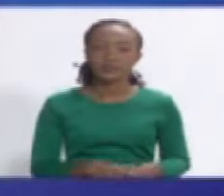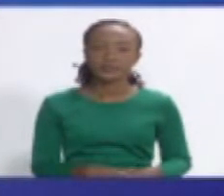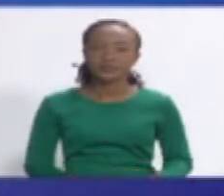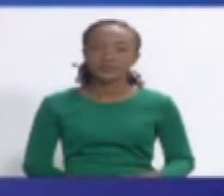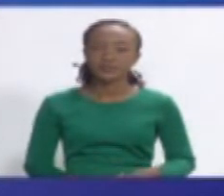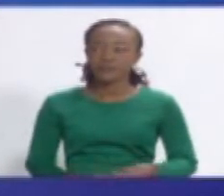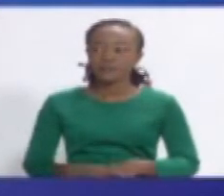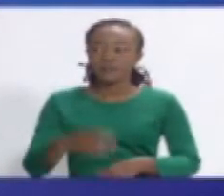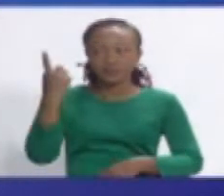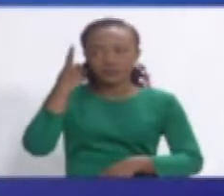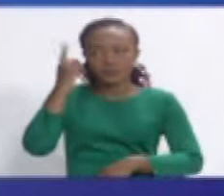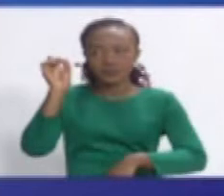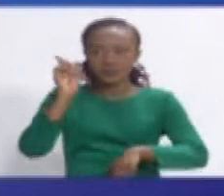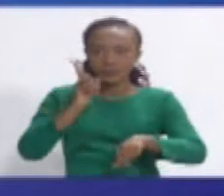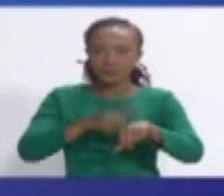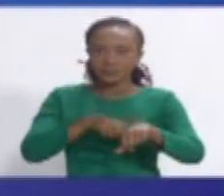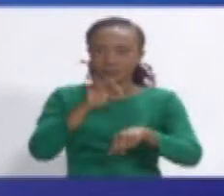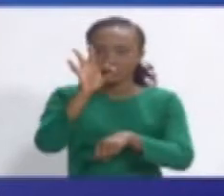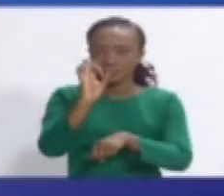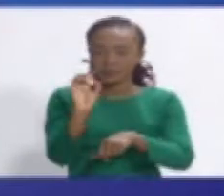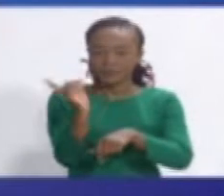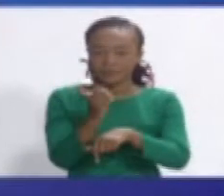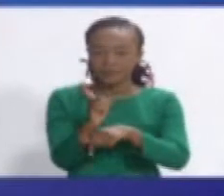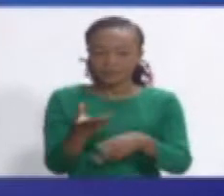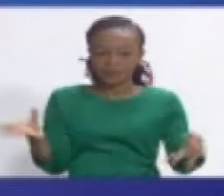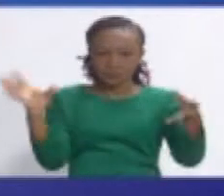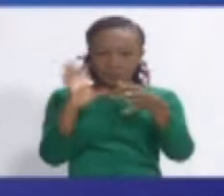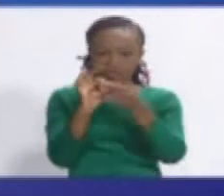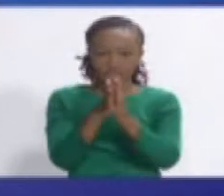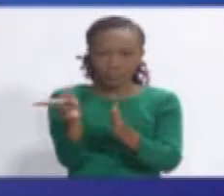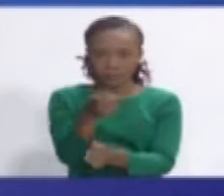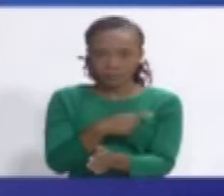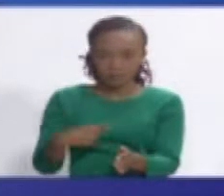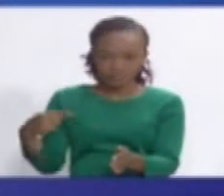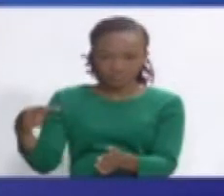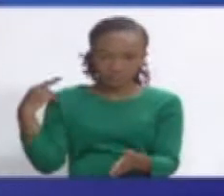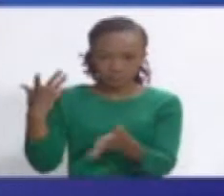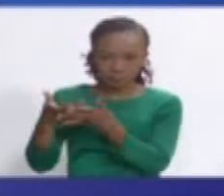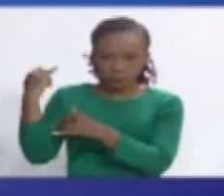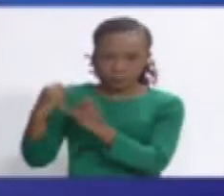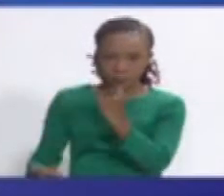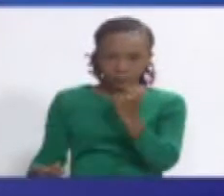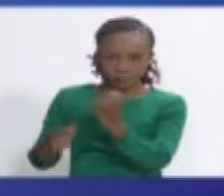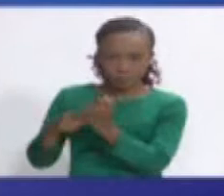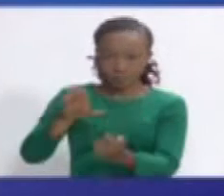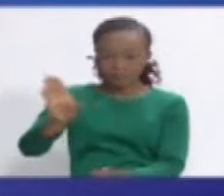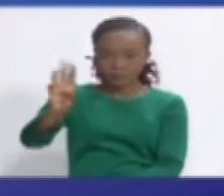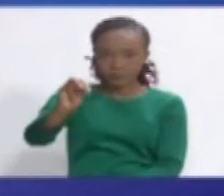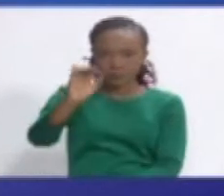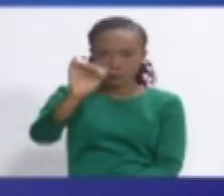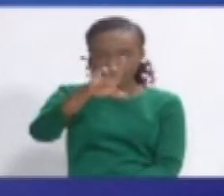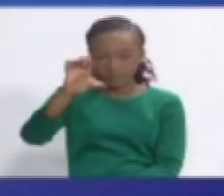Muda wa dakika 30 mpenzi mtazamaji utakao naungana nami, langu jina ni Milliah Kisienya, nakupa taarifa hizi kwa lugha ishara kiwa